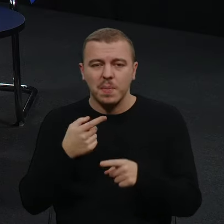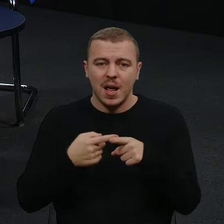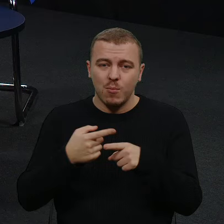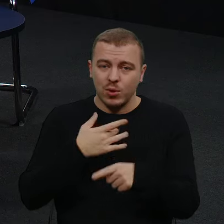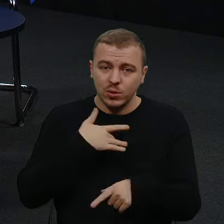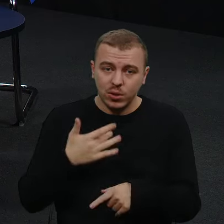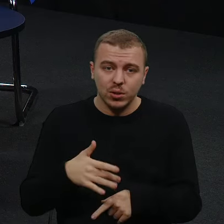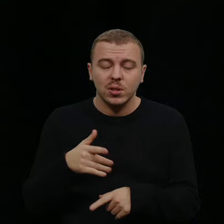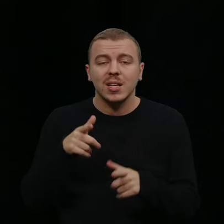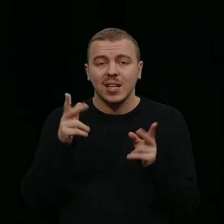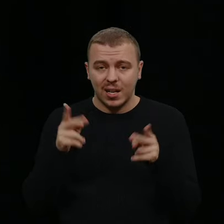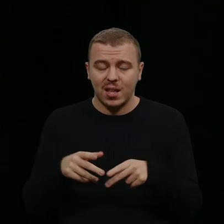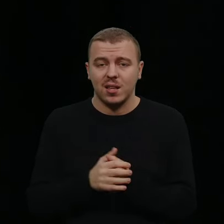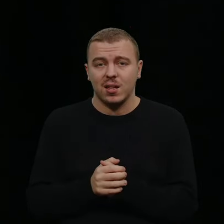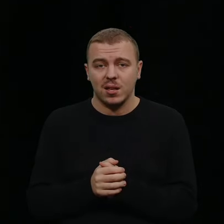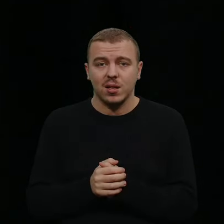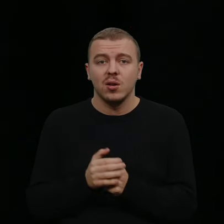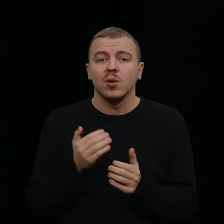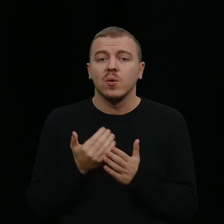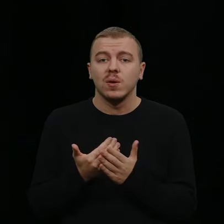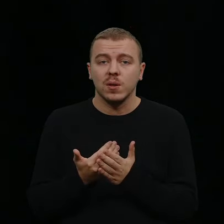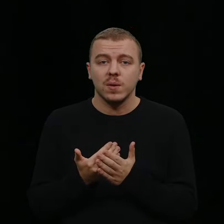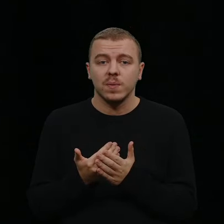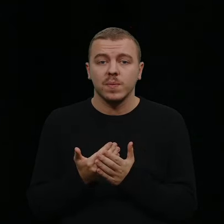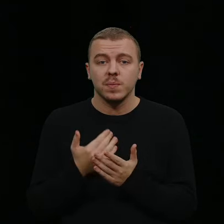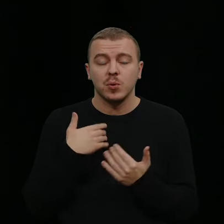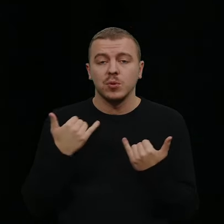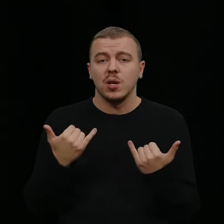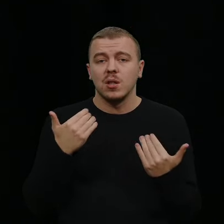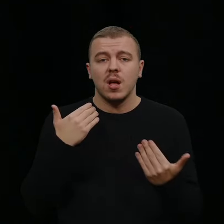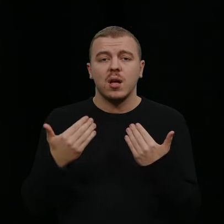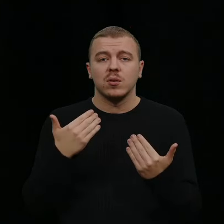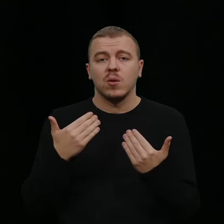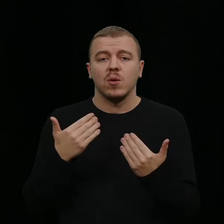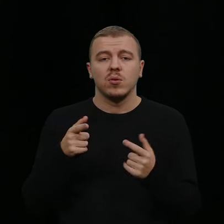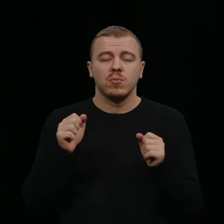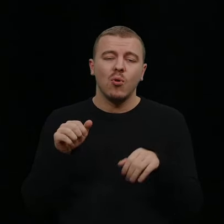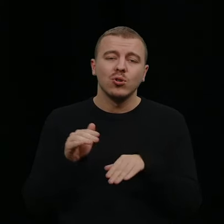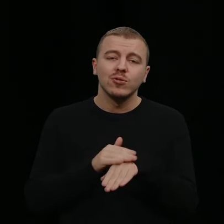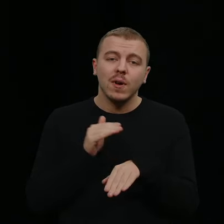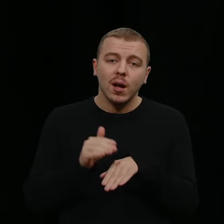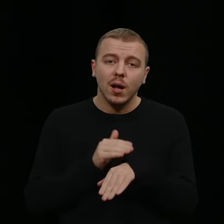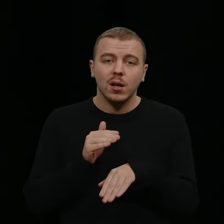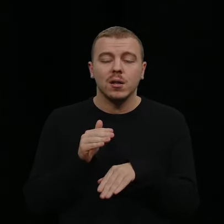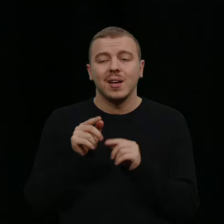priemonės, nu, iš tikrųjų reikia, nes, nu, mes, mums taip šiandien atrodo, kad tai galima švelniai, vienai tikinėjant, jaunas